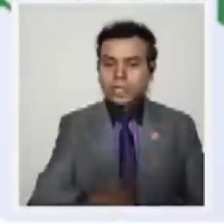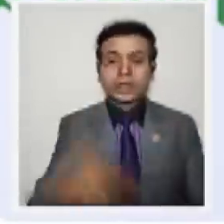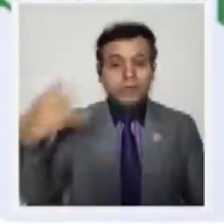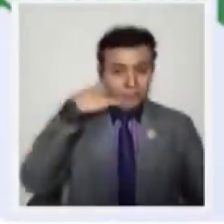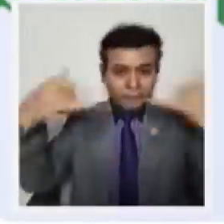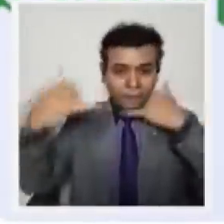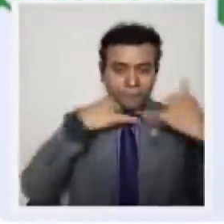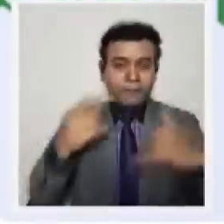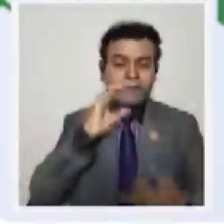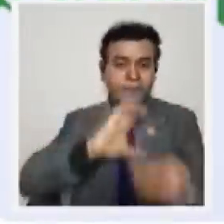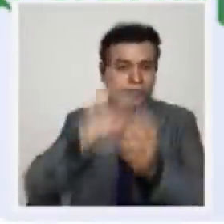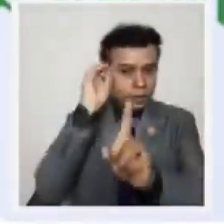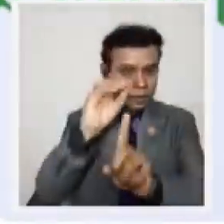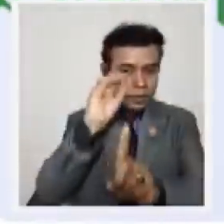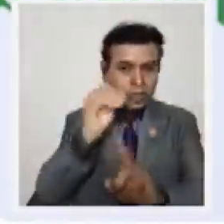3,48,869টি।